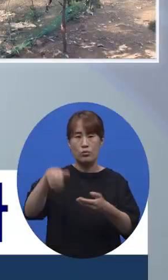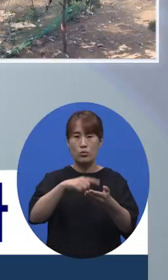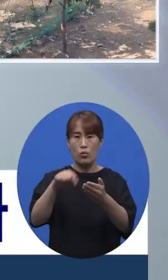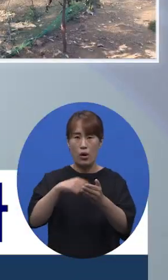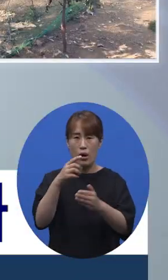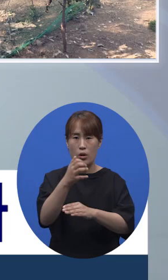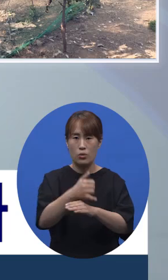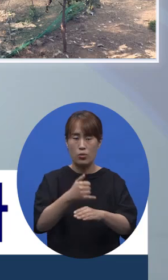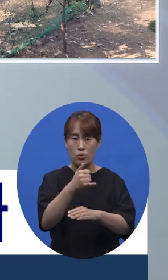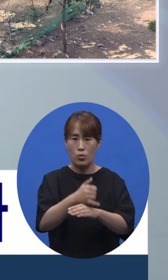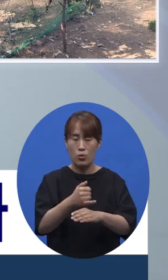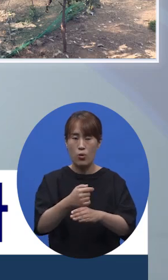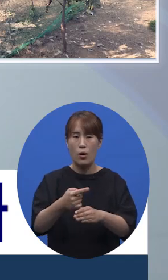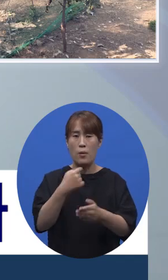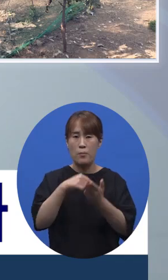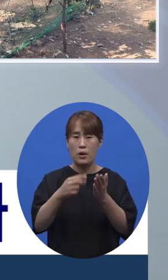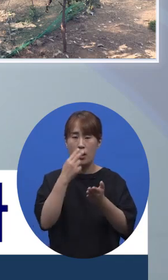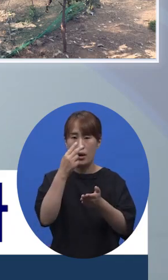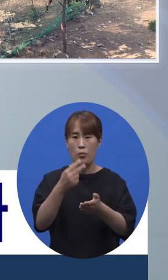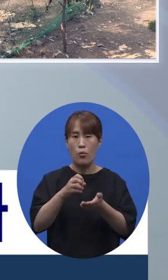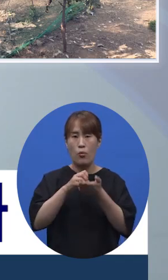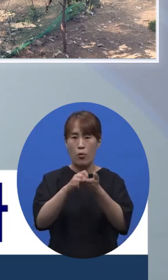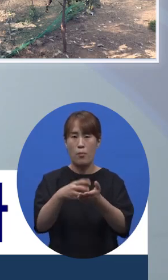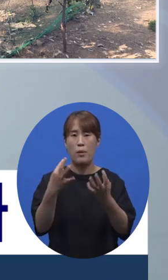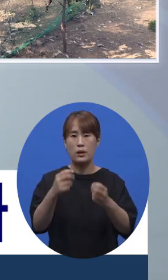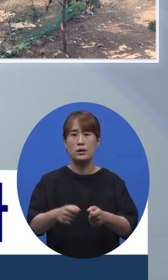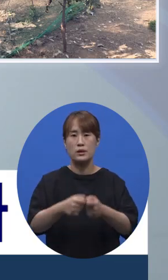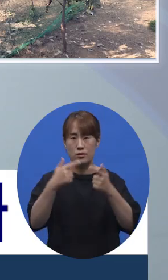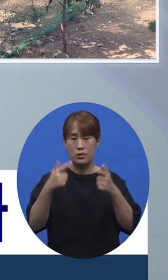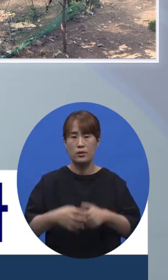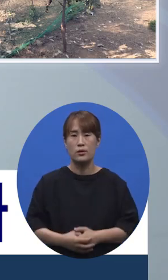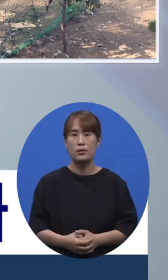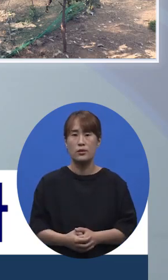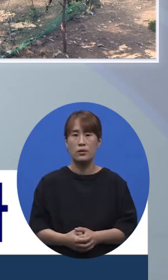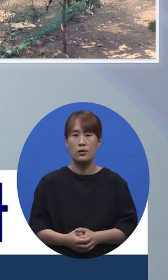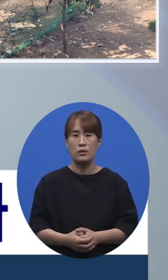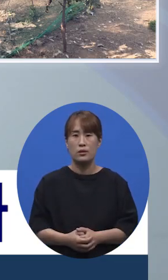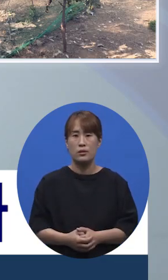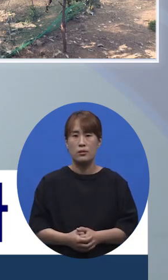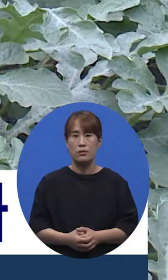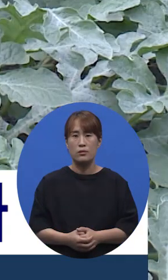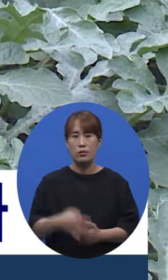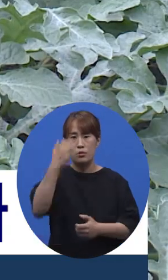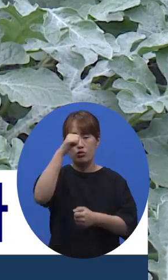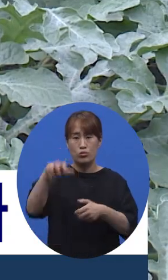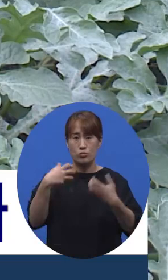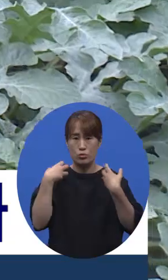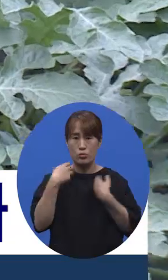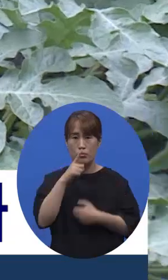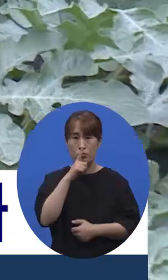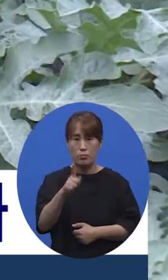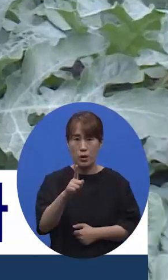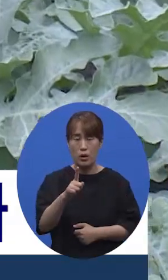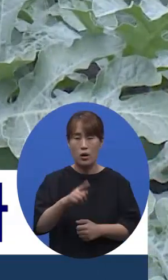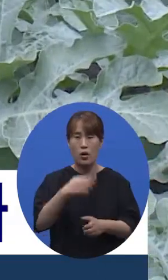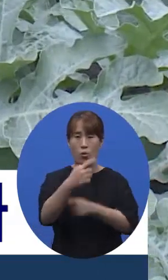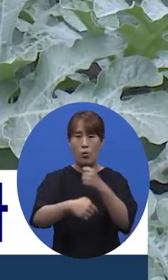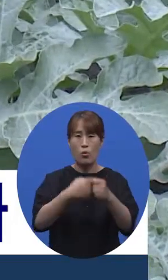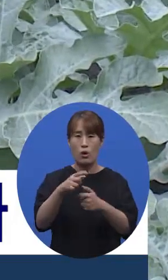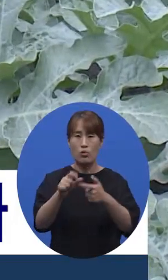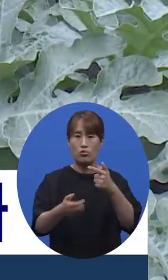충북도내 농장을 재 보험가입이 크게 증가한 것으로 나타났습니다 충청북도에 따르면